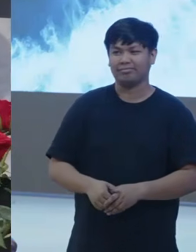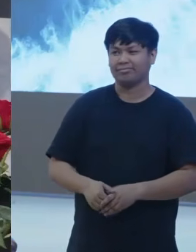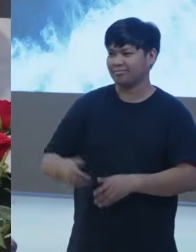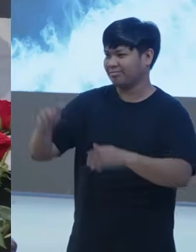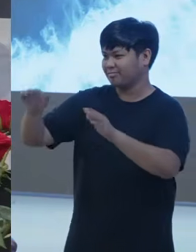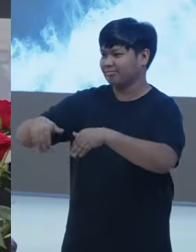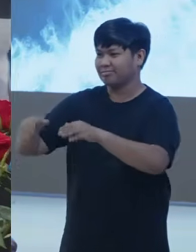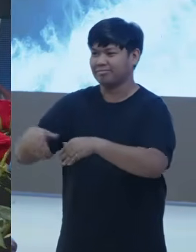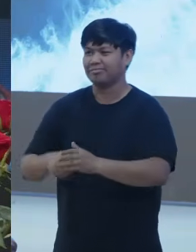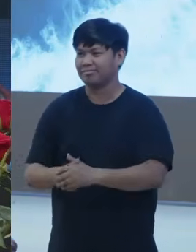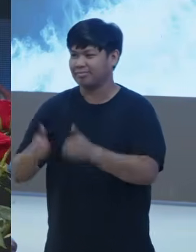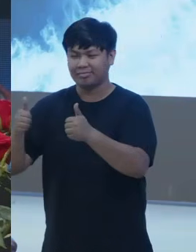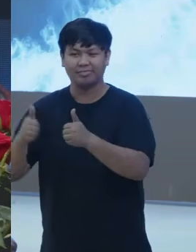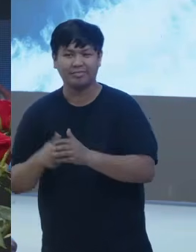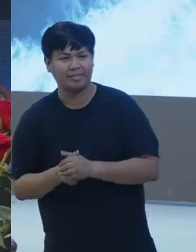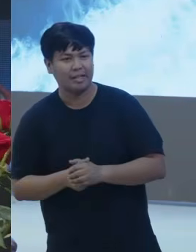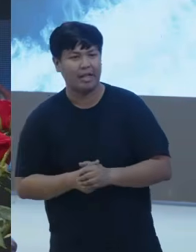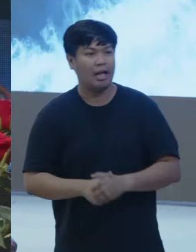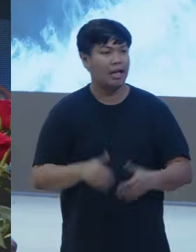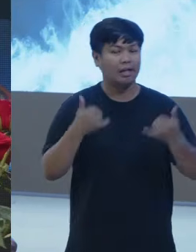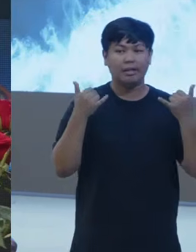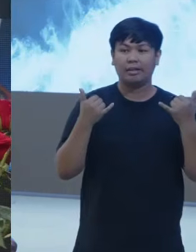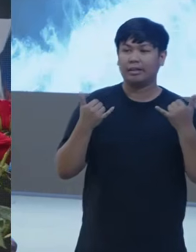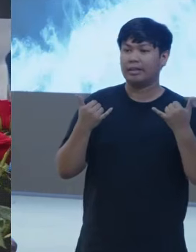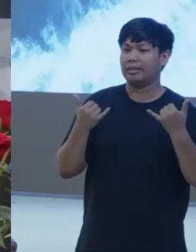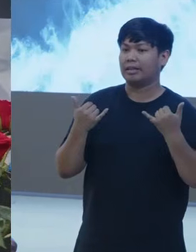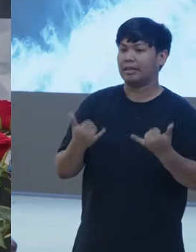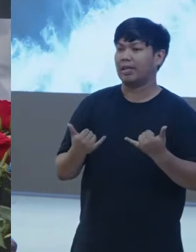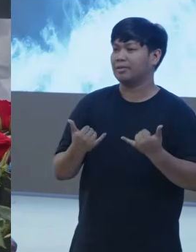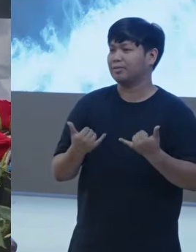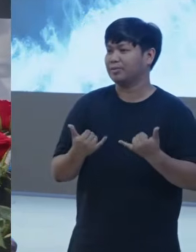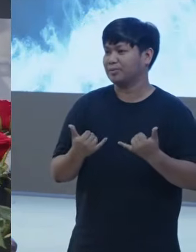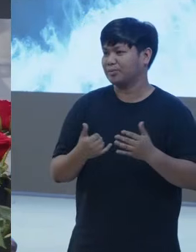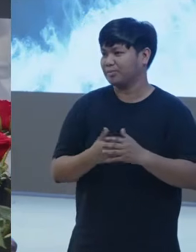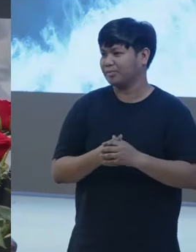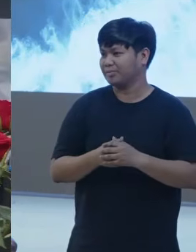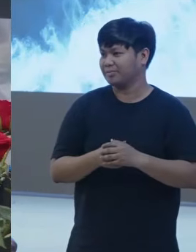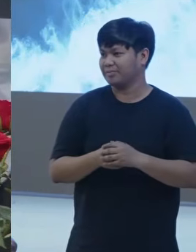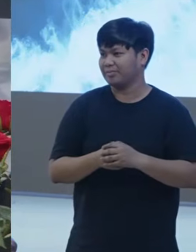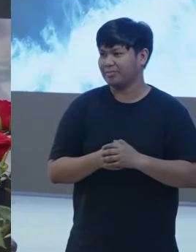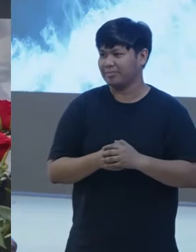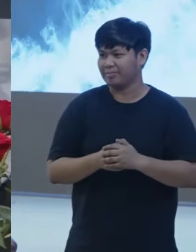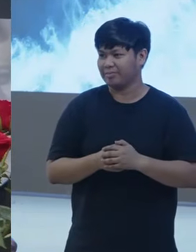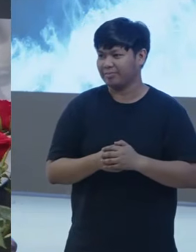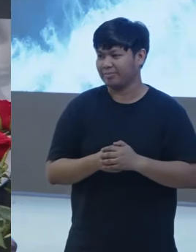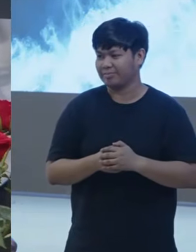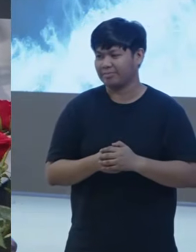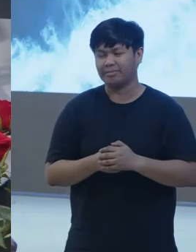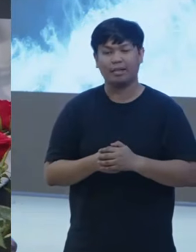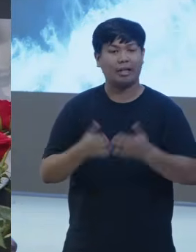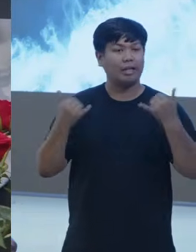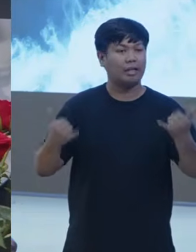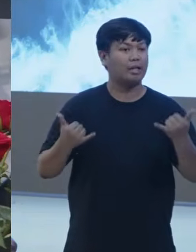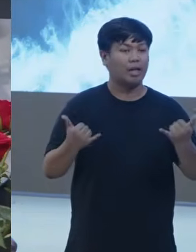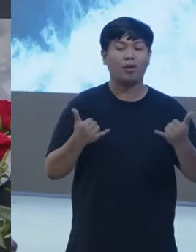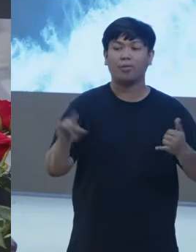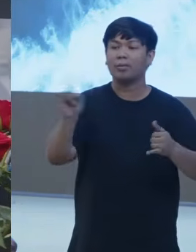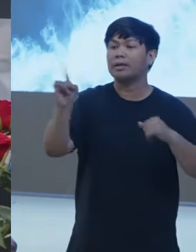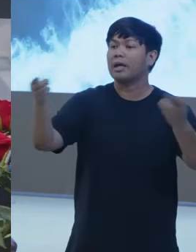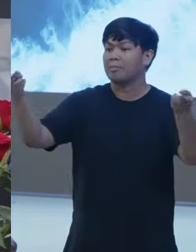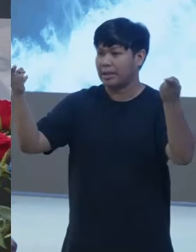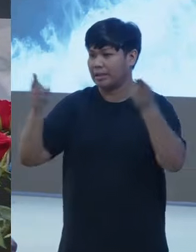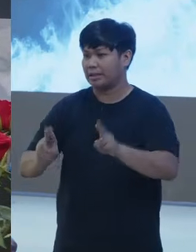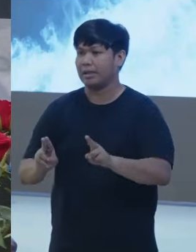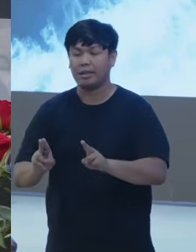from its evil, kung sila ay magsisi, I will relent of the disaster that I intended to do to